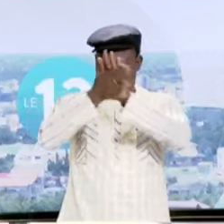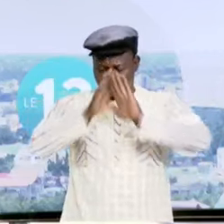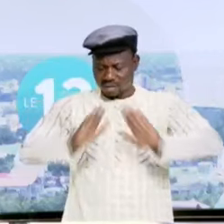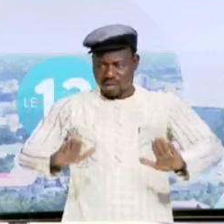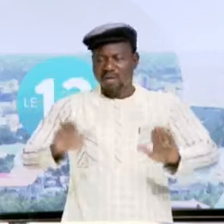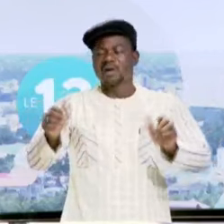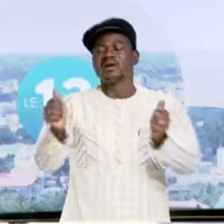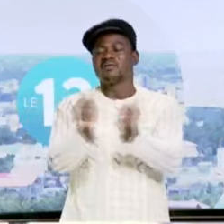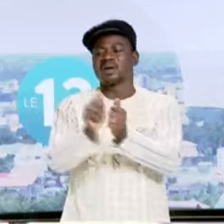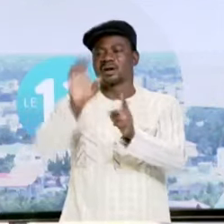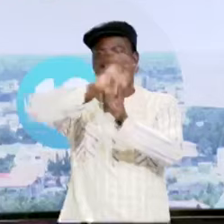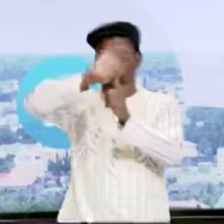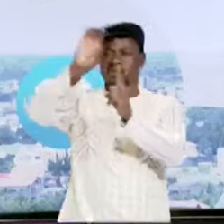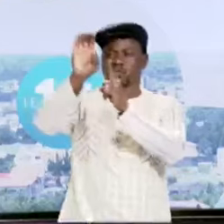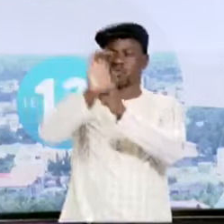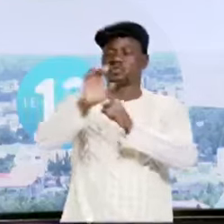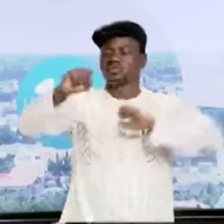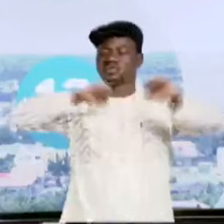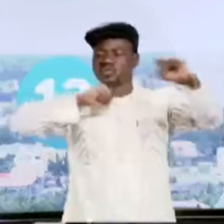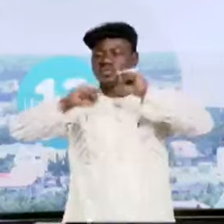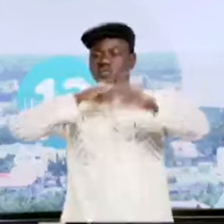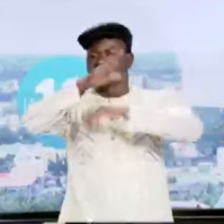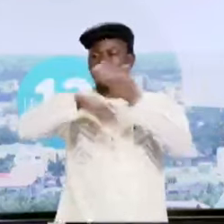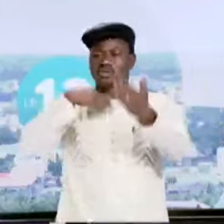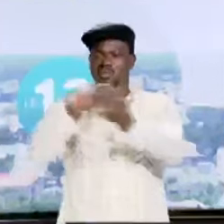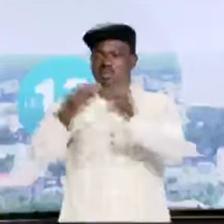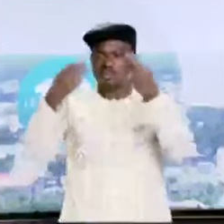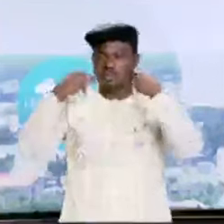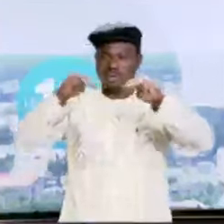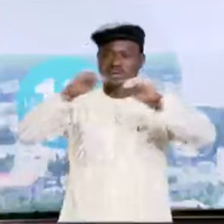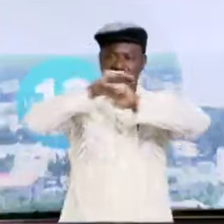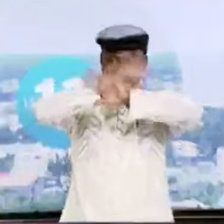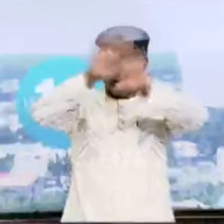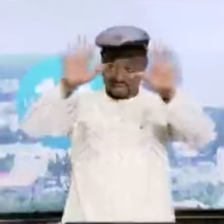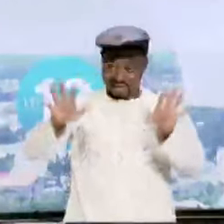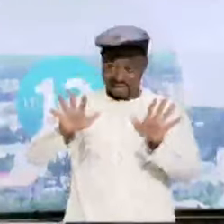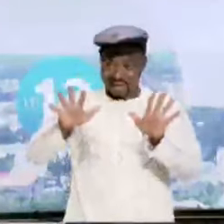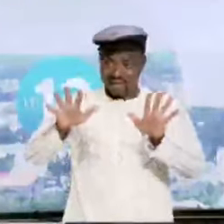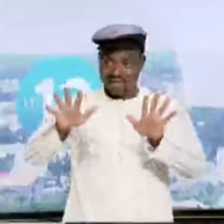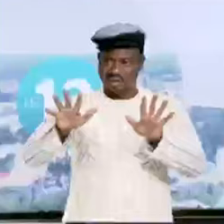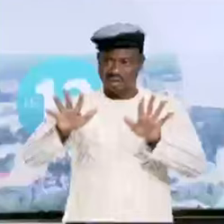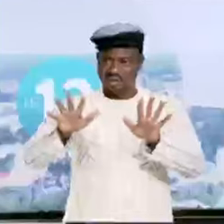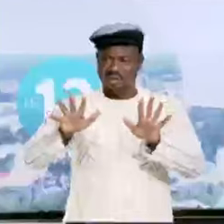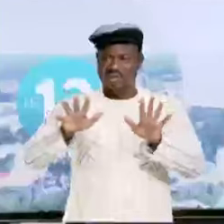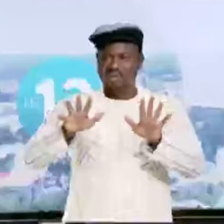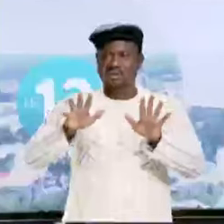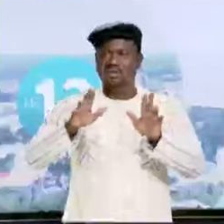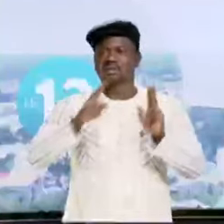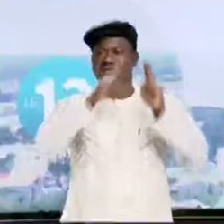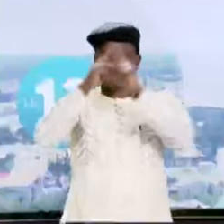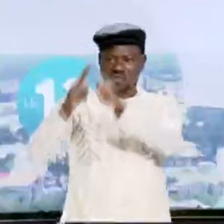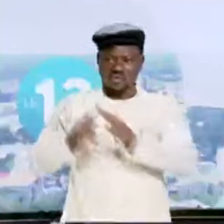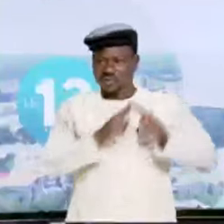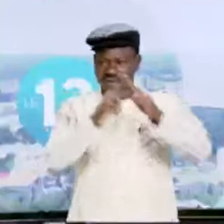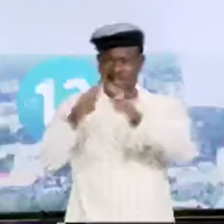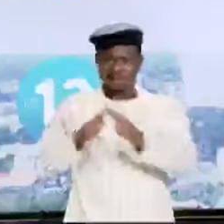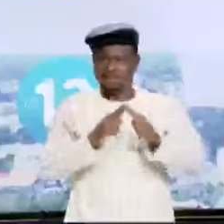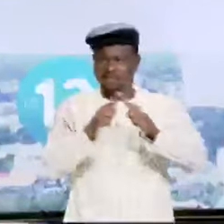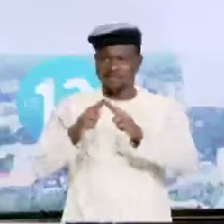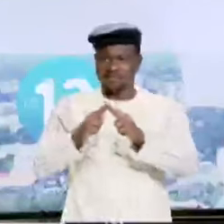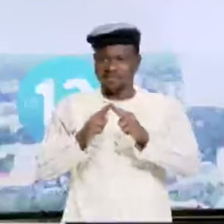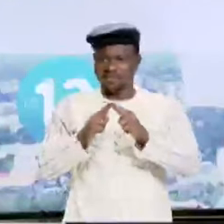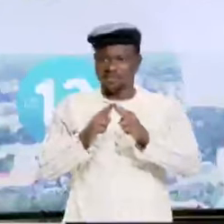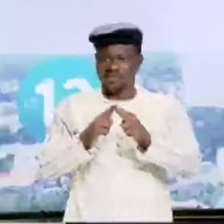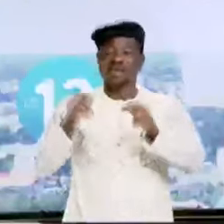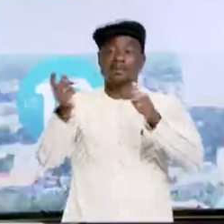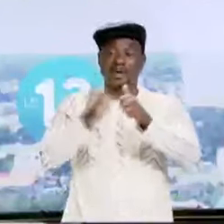sport et tout ce que vous voulez. Donc le message reste clair, c'est-à-dire s'unir. Ça, c'est dans un premier temps, parce qu'ils vont s'unir